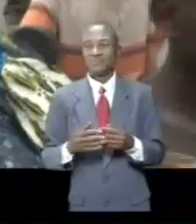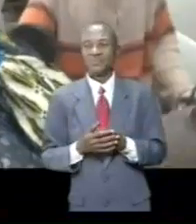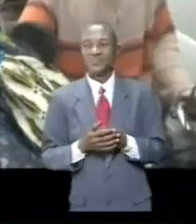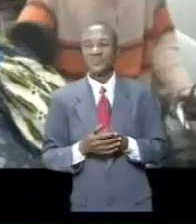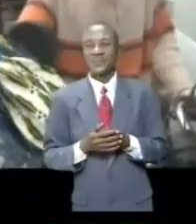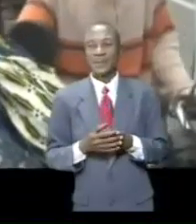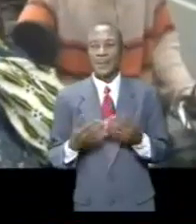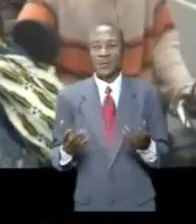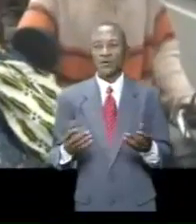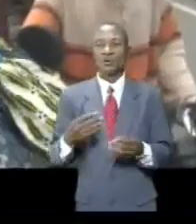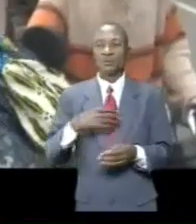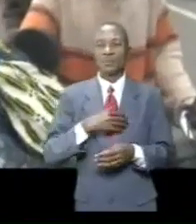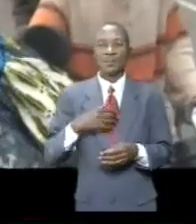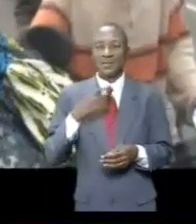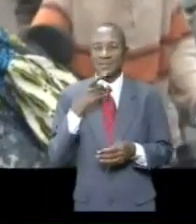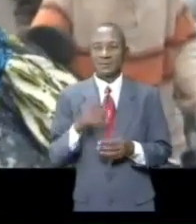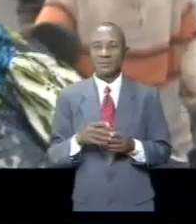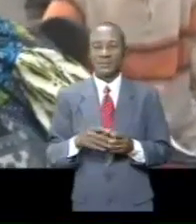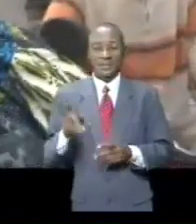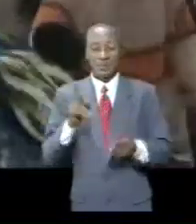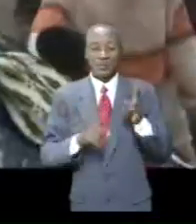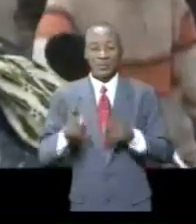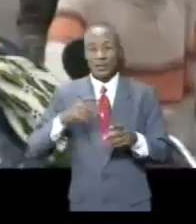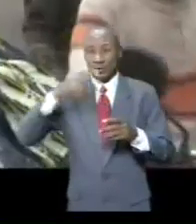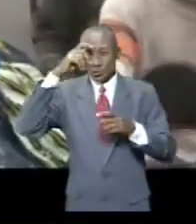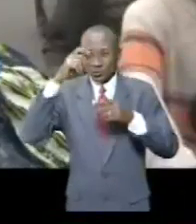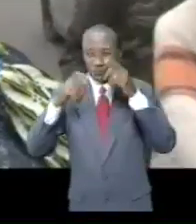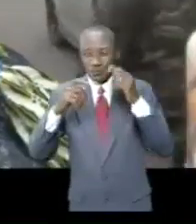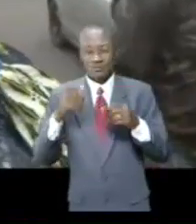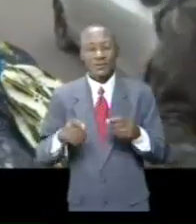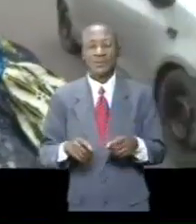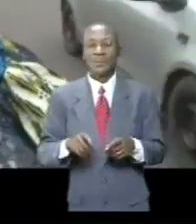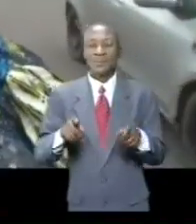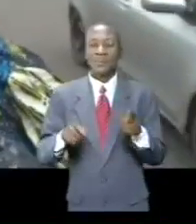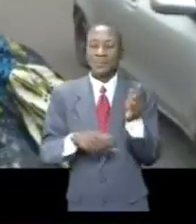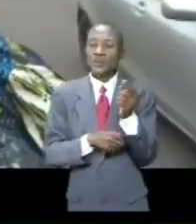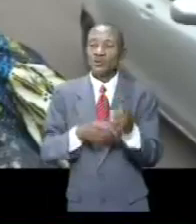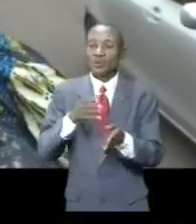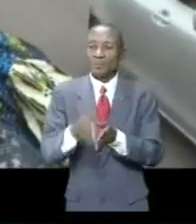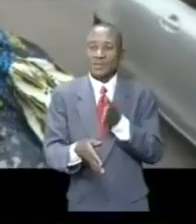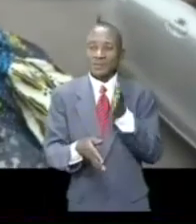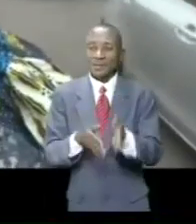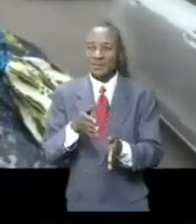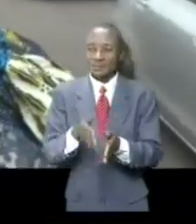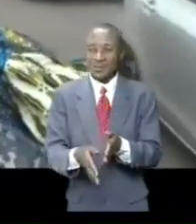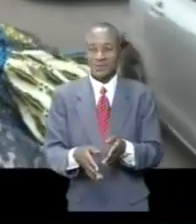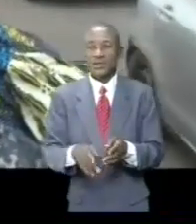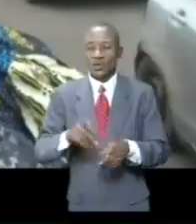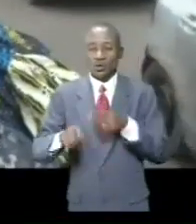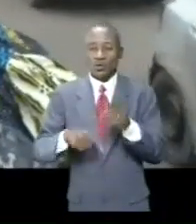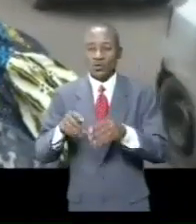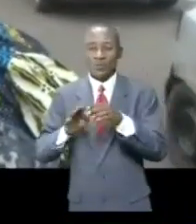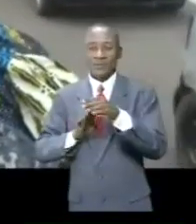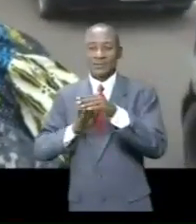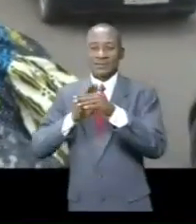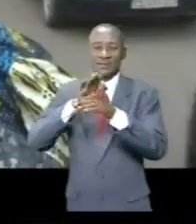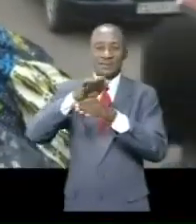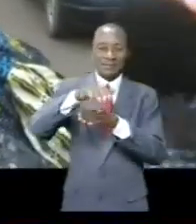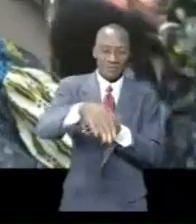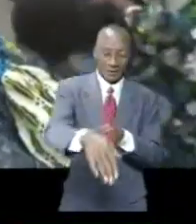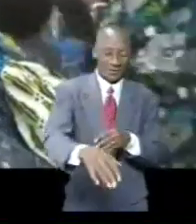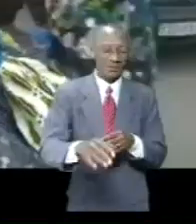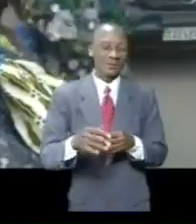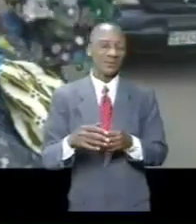c'est la population, surtout les piétons, commence à marcher au-dessus de sautes de moutons. C'est vraiment incroyable, ça ne se